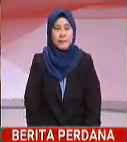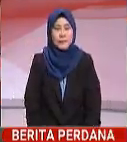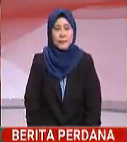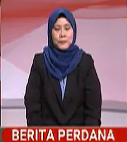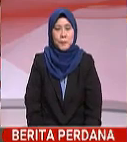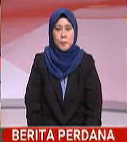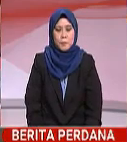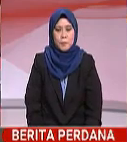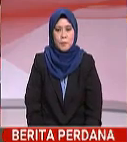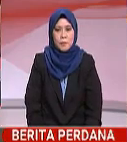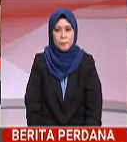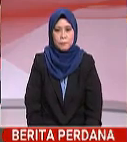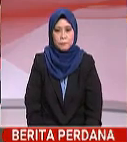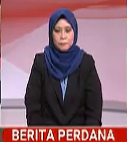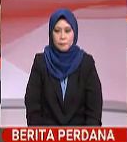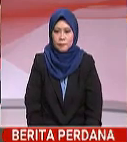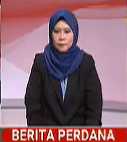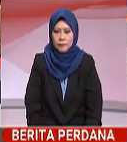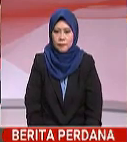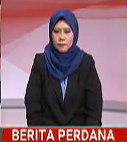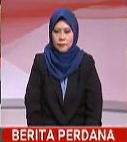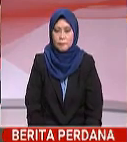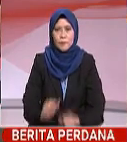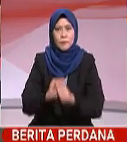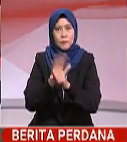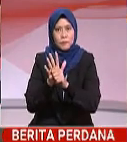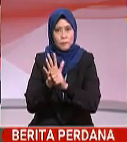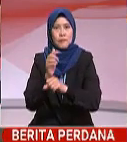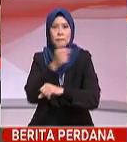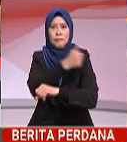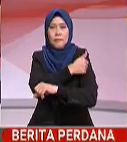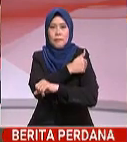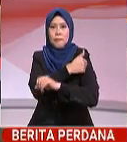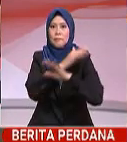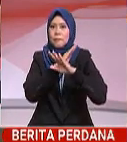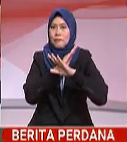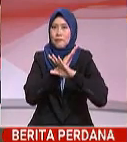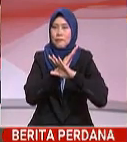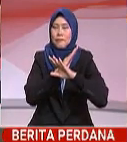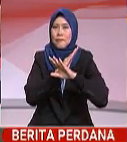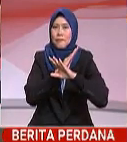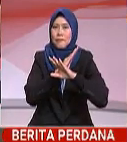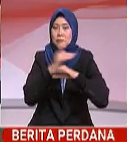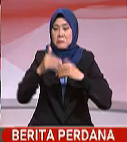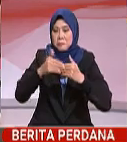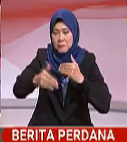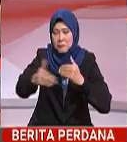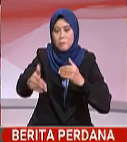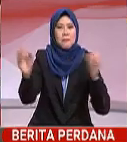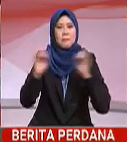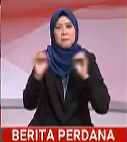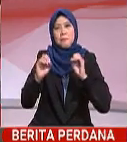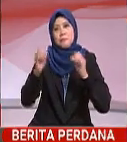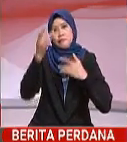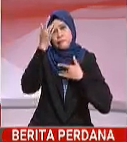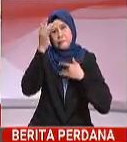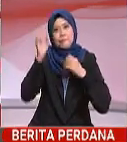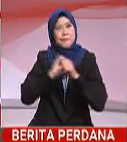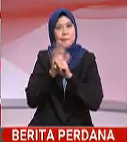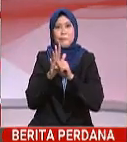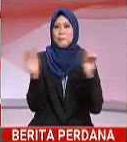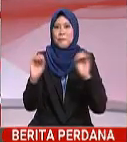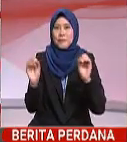Tempoh COVID lah, COVID tak ada, ini injection ada, ini tak ada COVID, nanti tak ada takut COVID